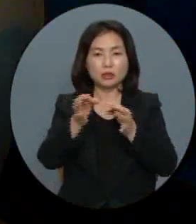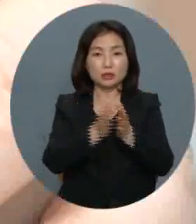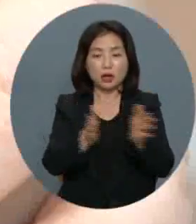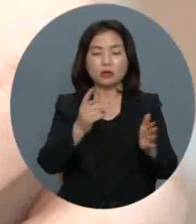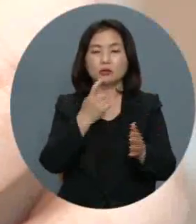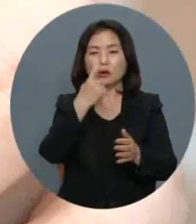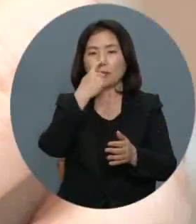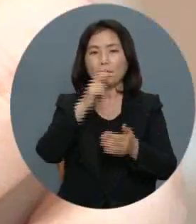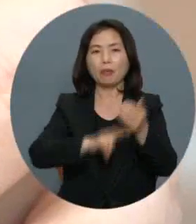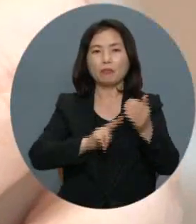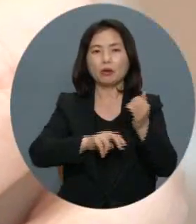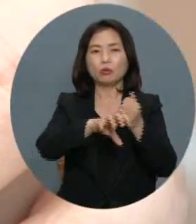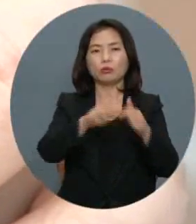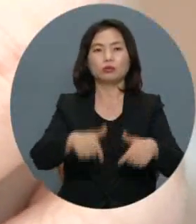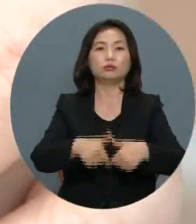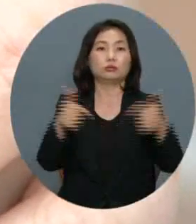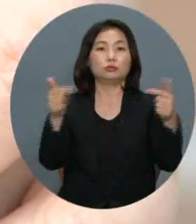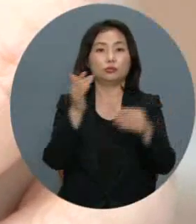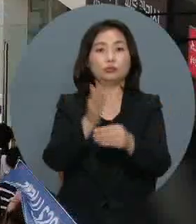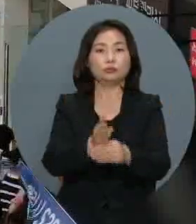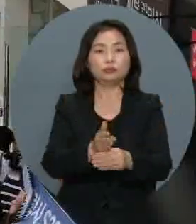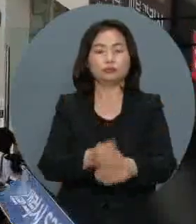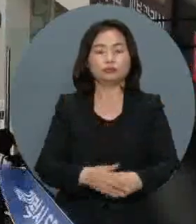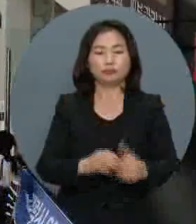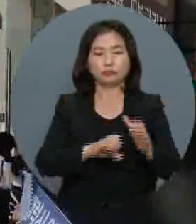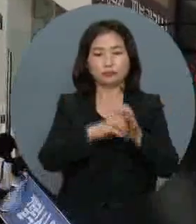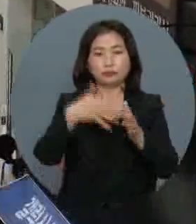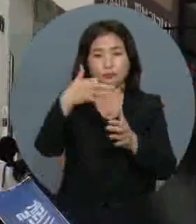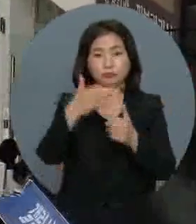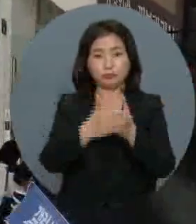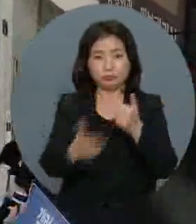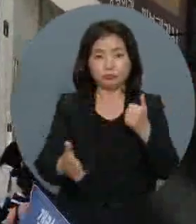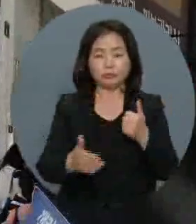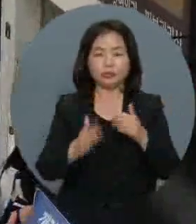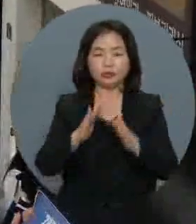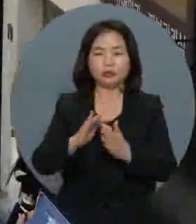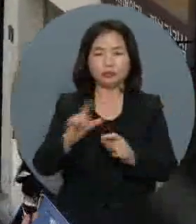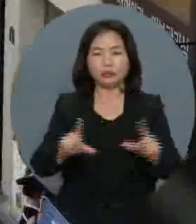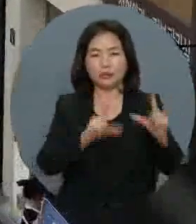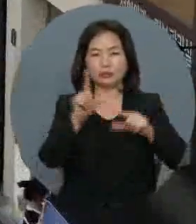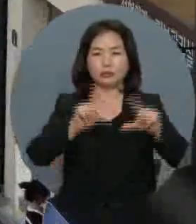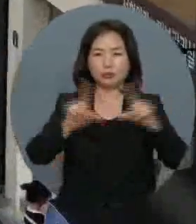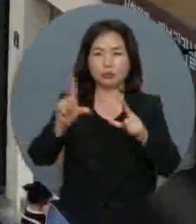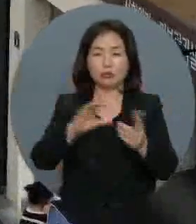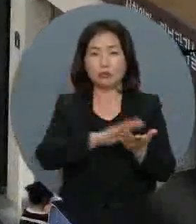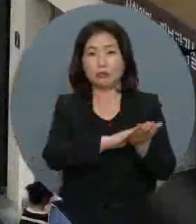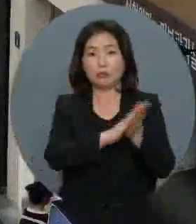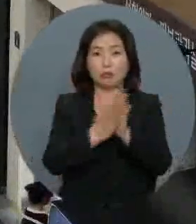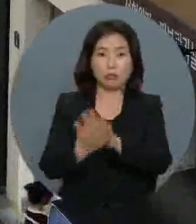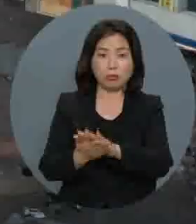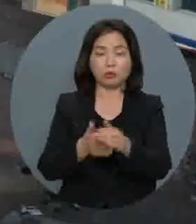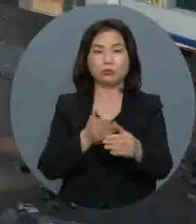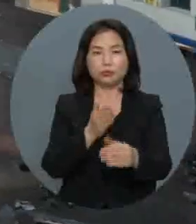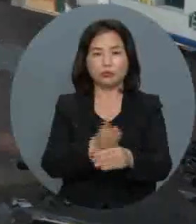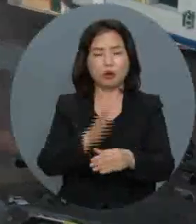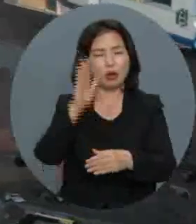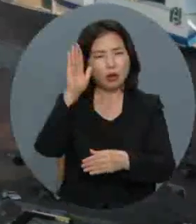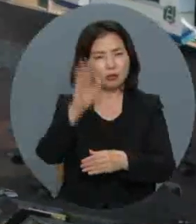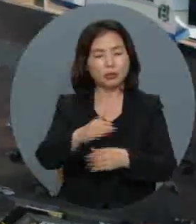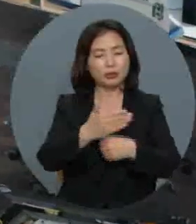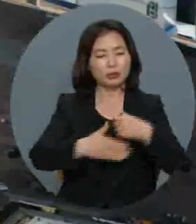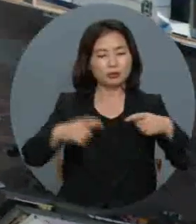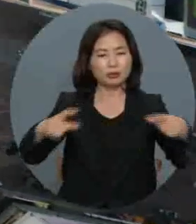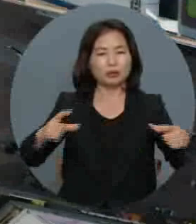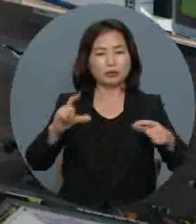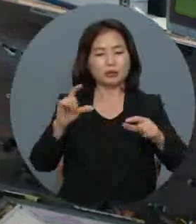음료점 수도 증가하는 추세입니다. 코로나19 사태로 시민들의 생활 패턴이 급변하는 가운데 앞으로 대구